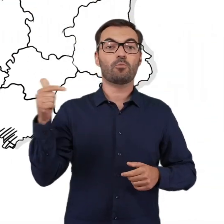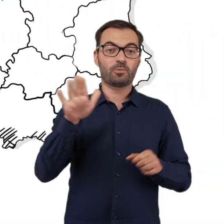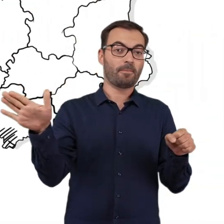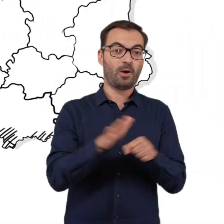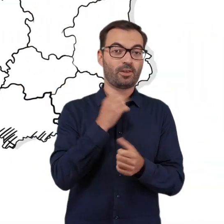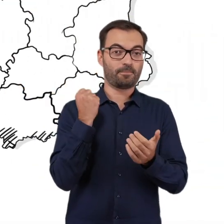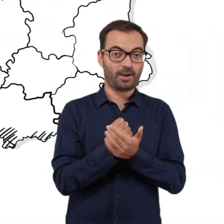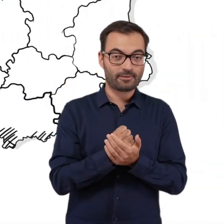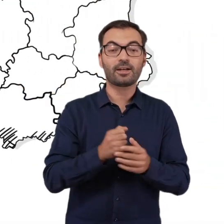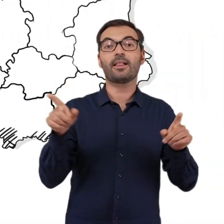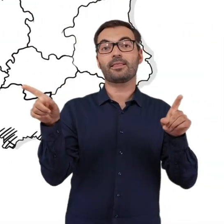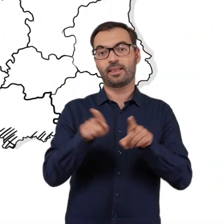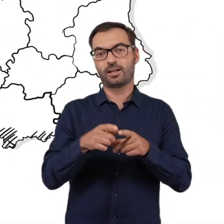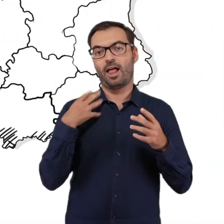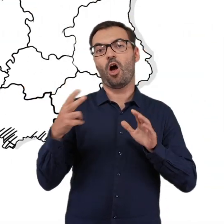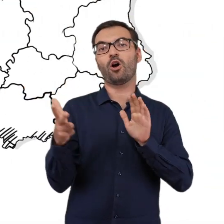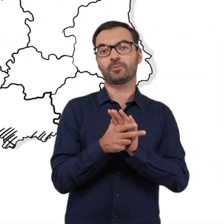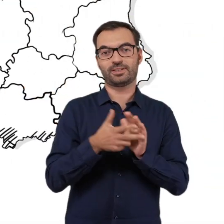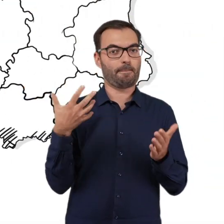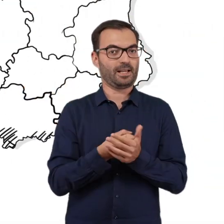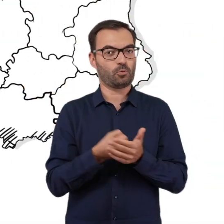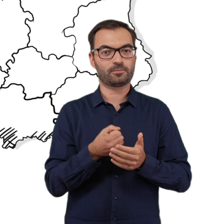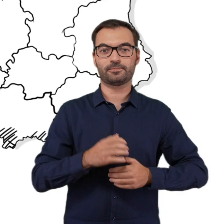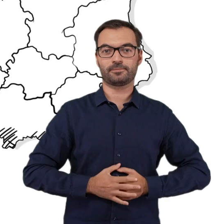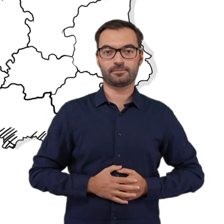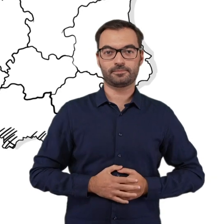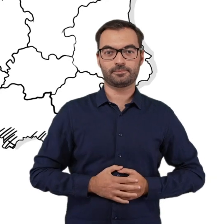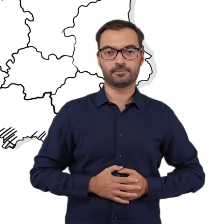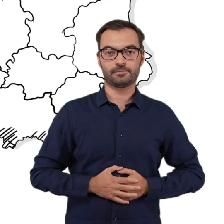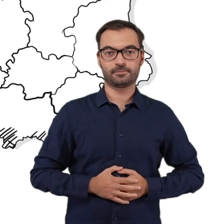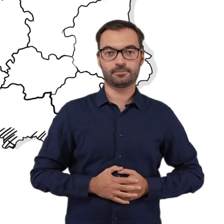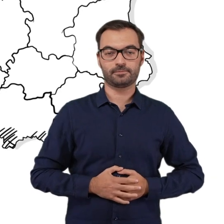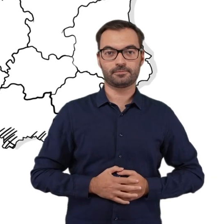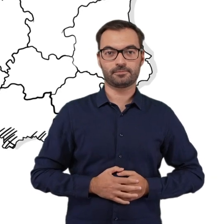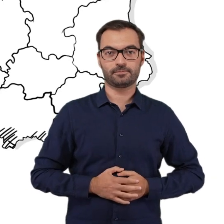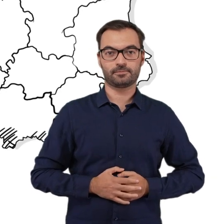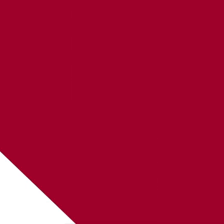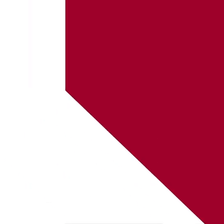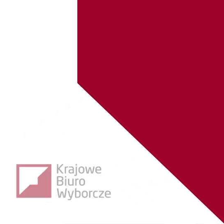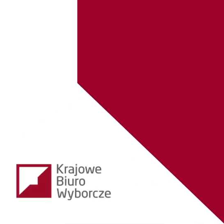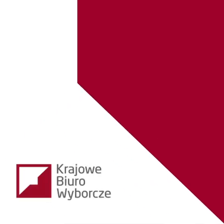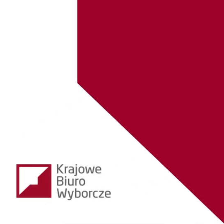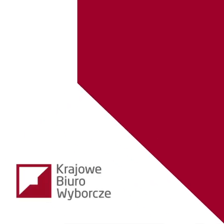tym województwie. Warunek: pełne prawa publiczne i ukończone 18 lat w dniu zgłoszenia.